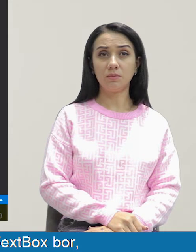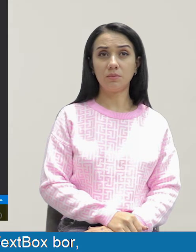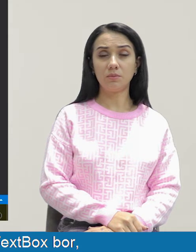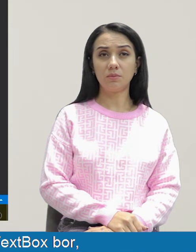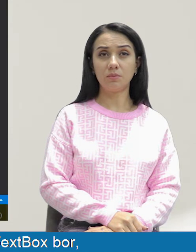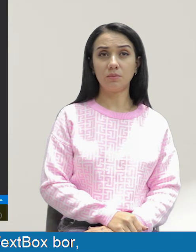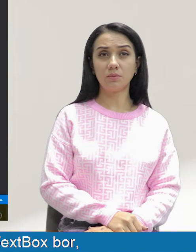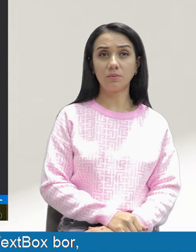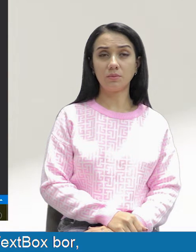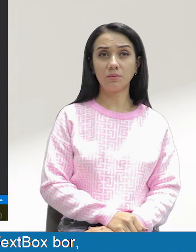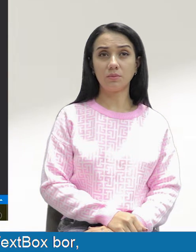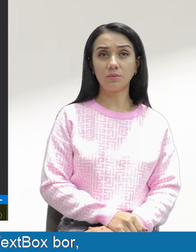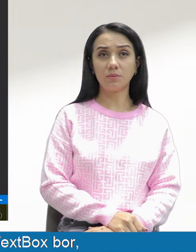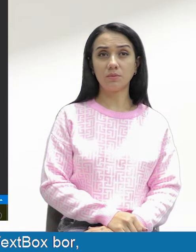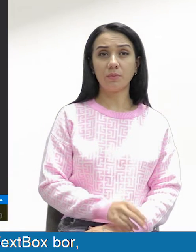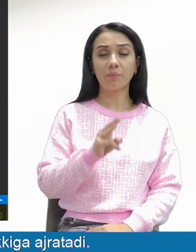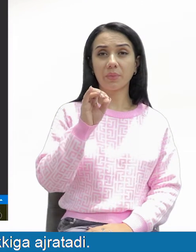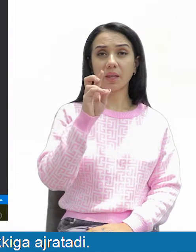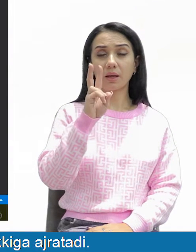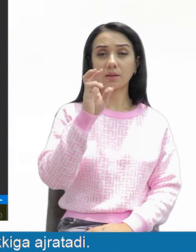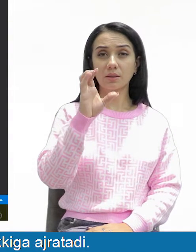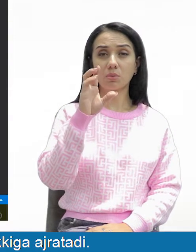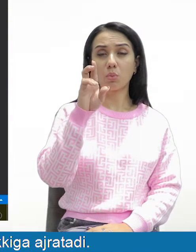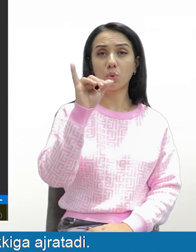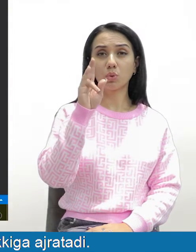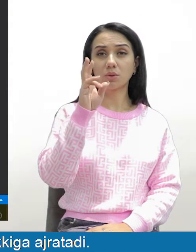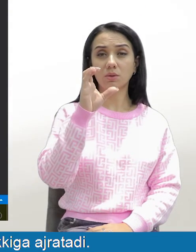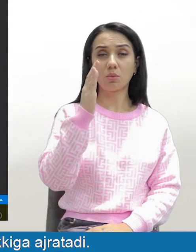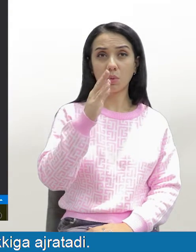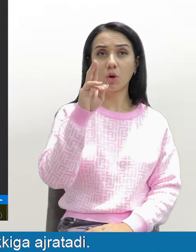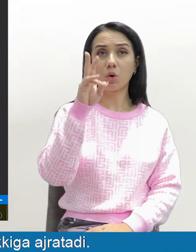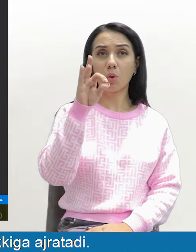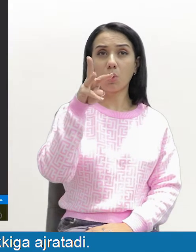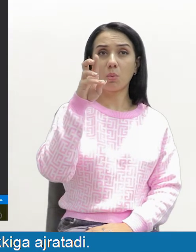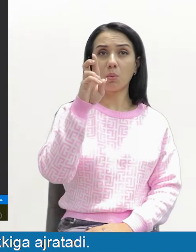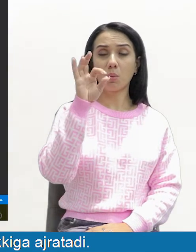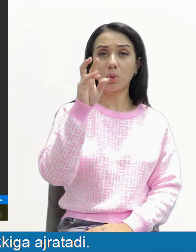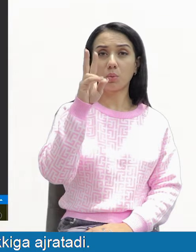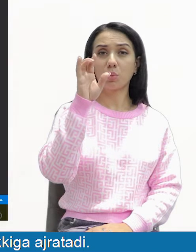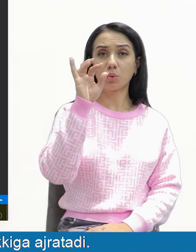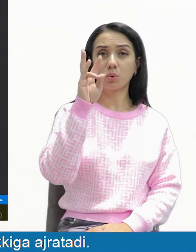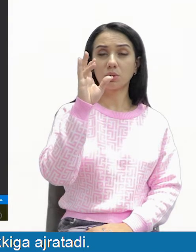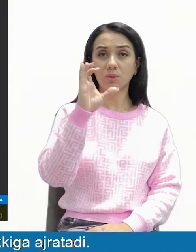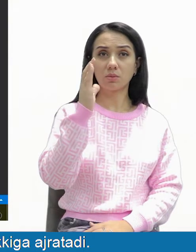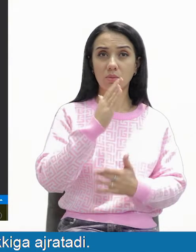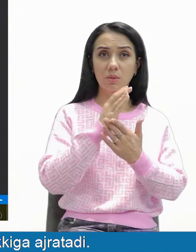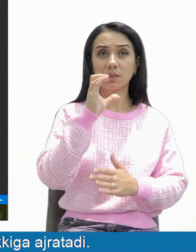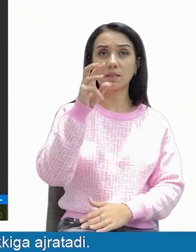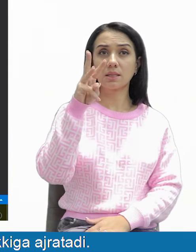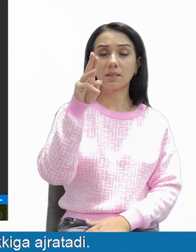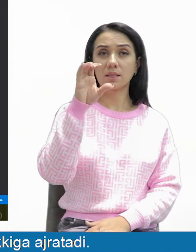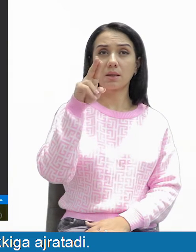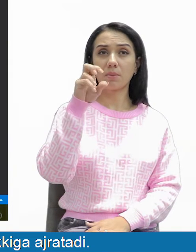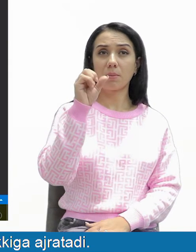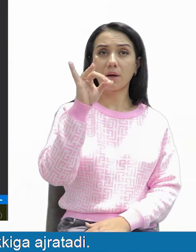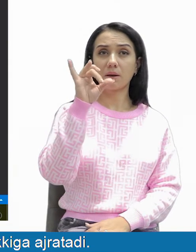Progress bar bersak bo'ladi. Text box bor, combo box bor. Mana combo box bor. Separator bor, ya'ni separator